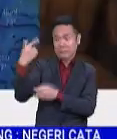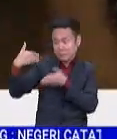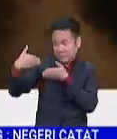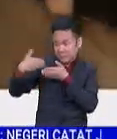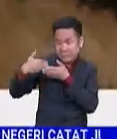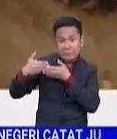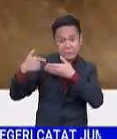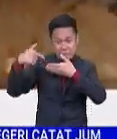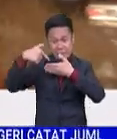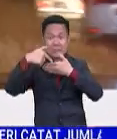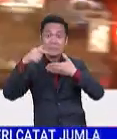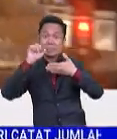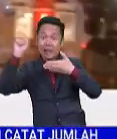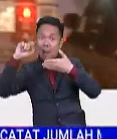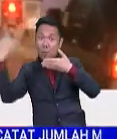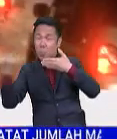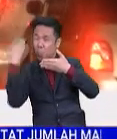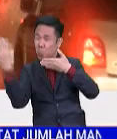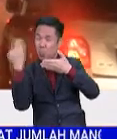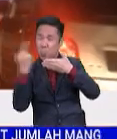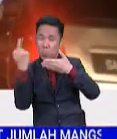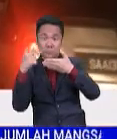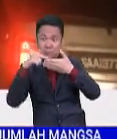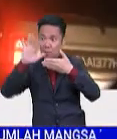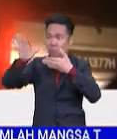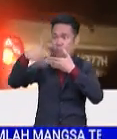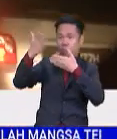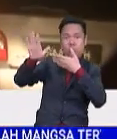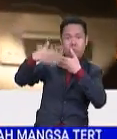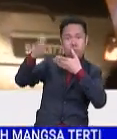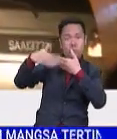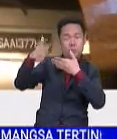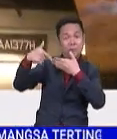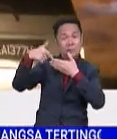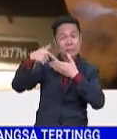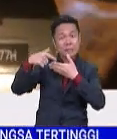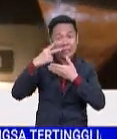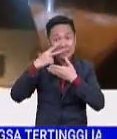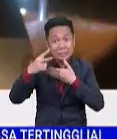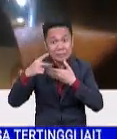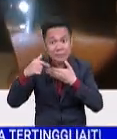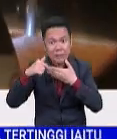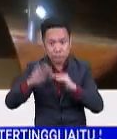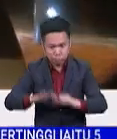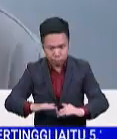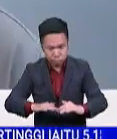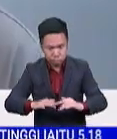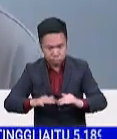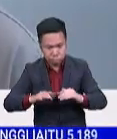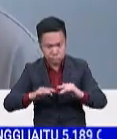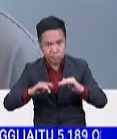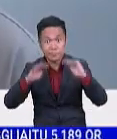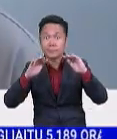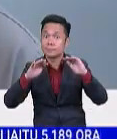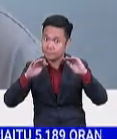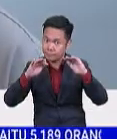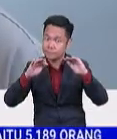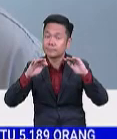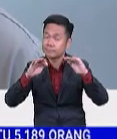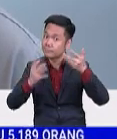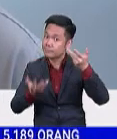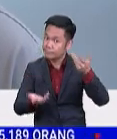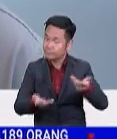negeri Sabah maka akan menyebabkan perairan sekitar negeri Sabah akan meningkat jadi aku menyebabkan